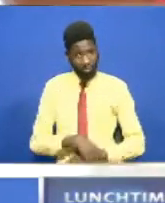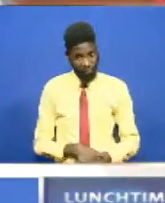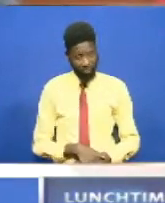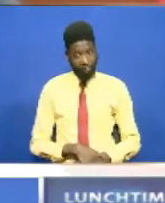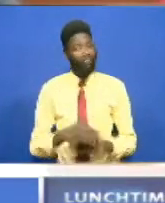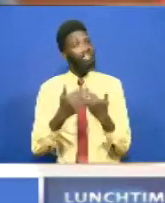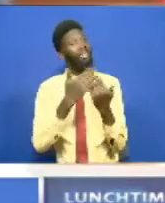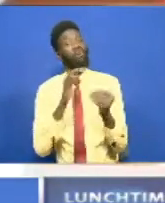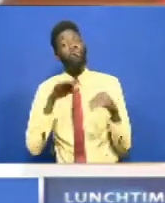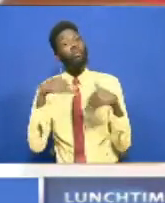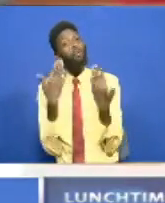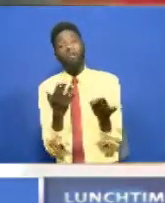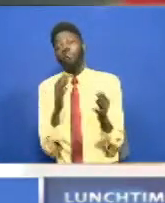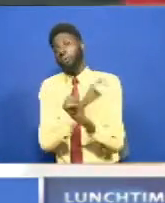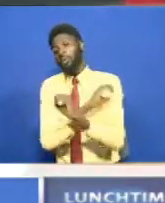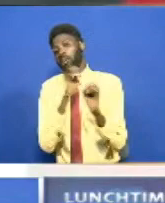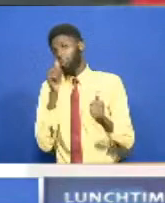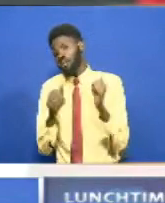Unalinda ama hamulindi?